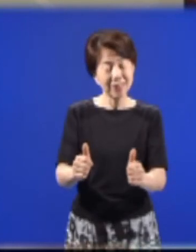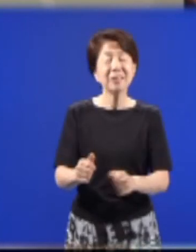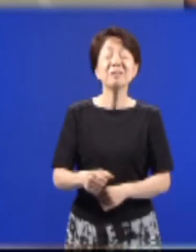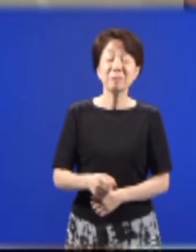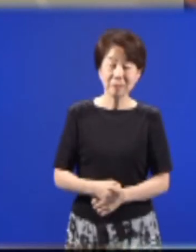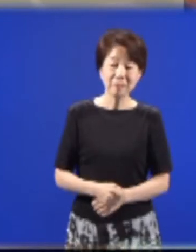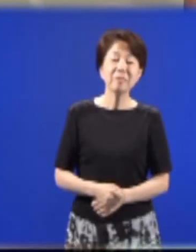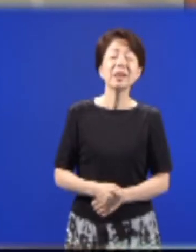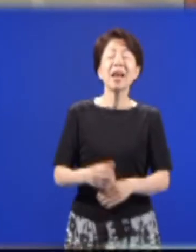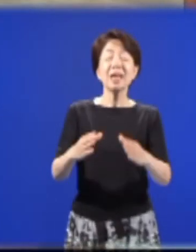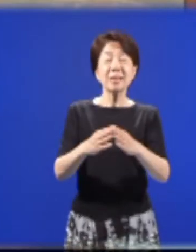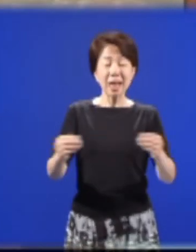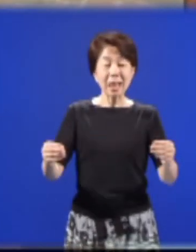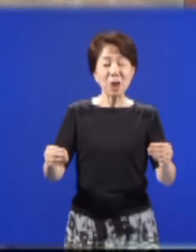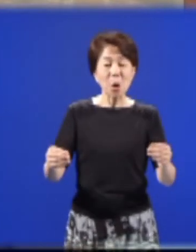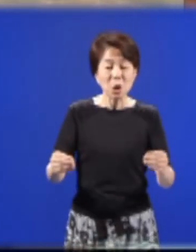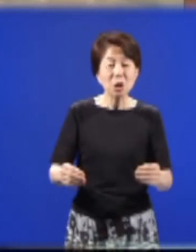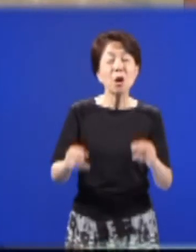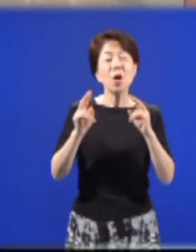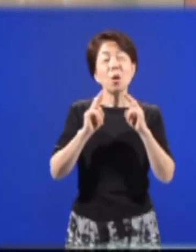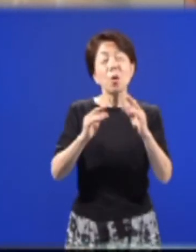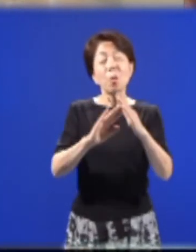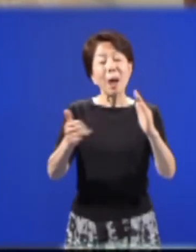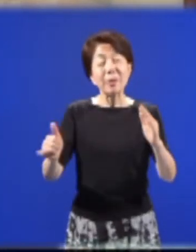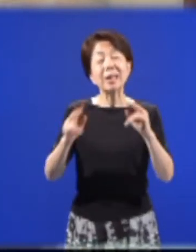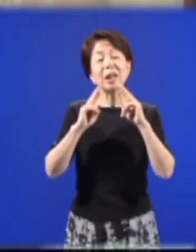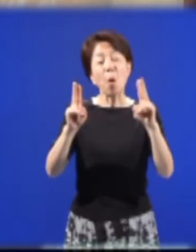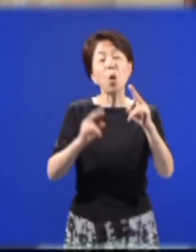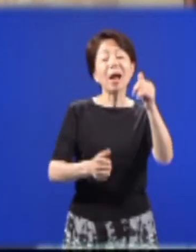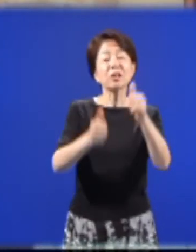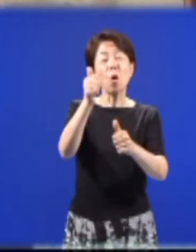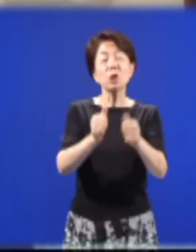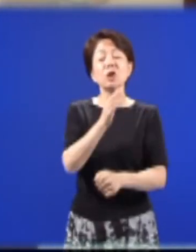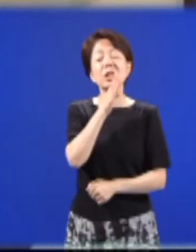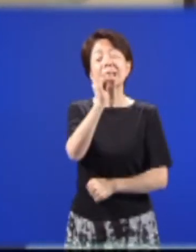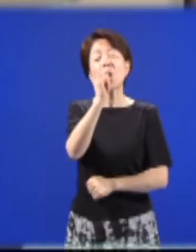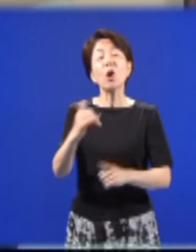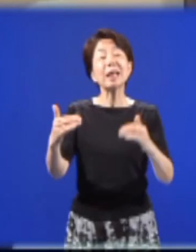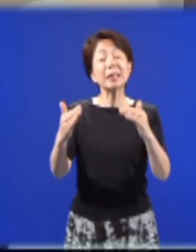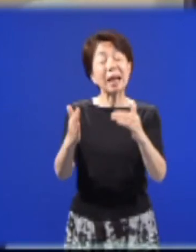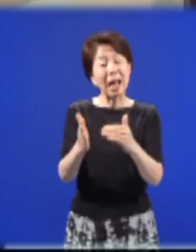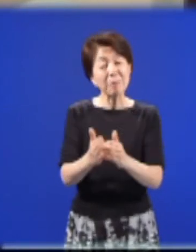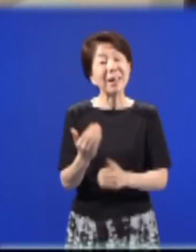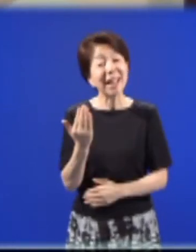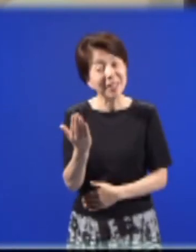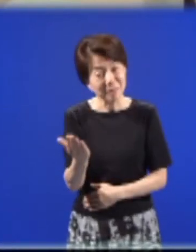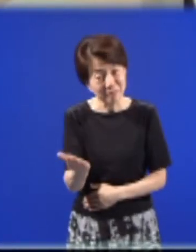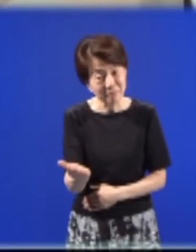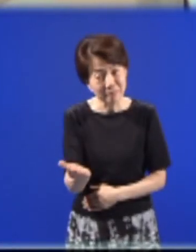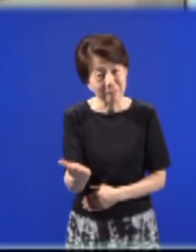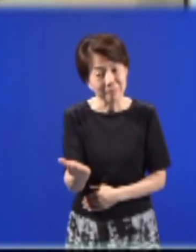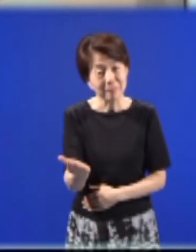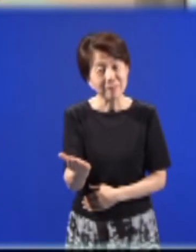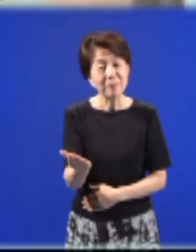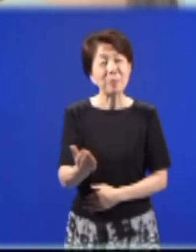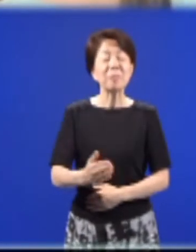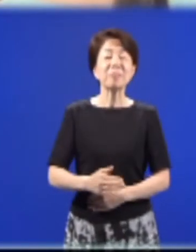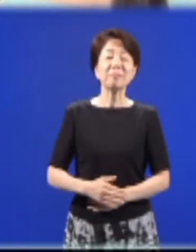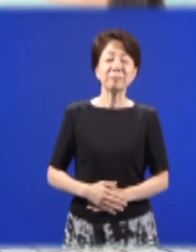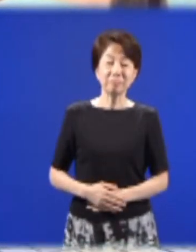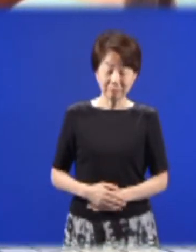ページまたは全国ファミリー音楽コンクール実行委員会までお問い合わせくださいね。